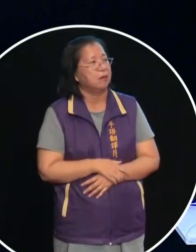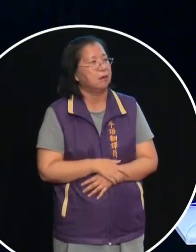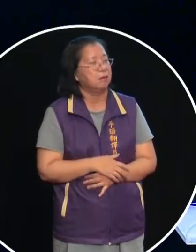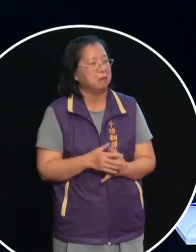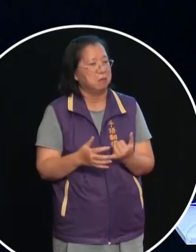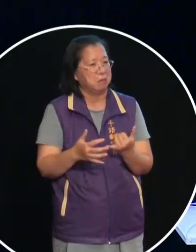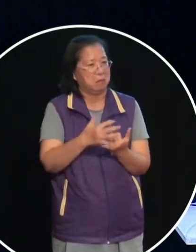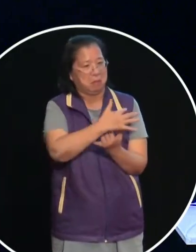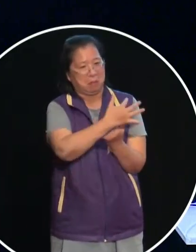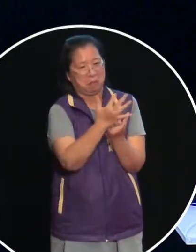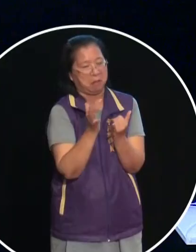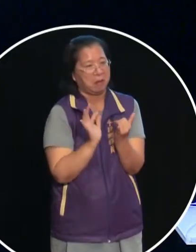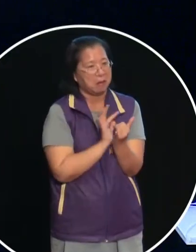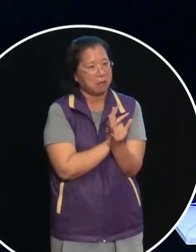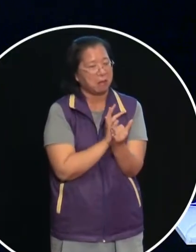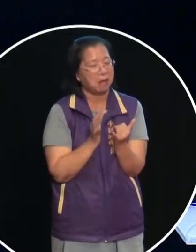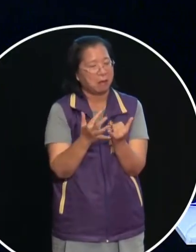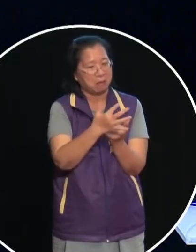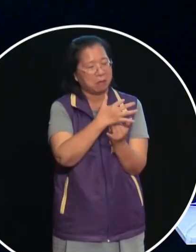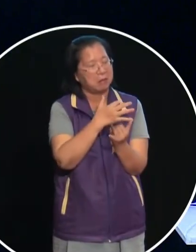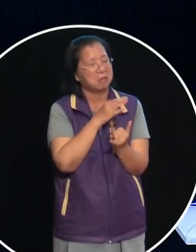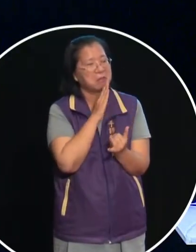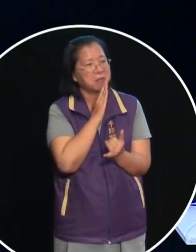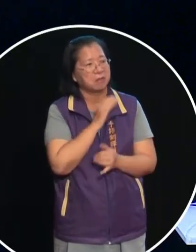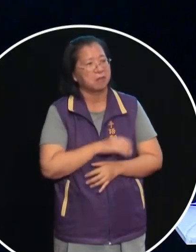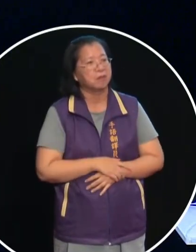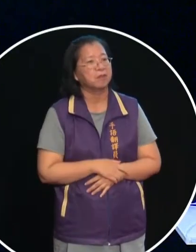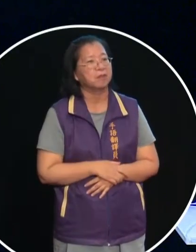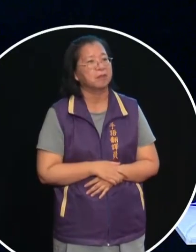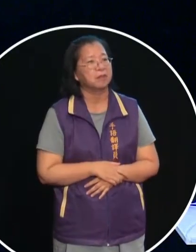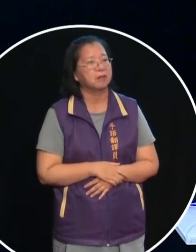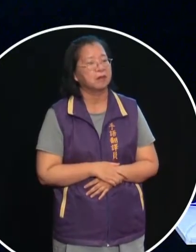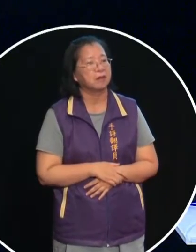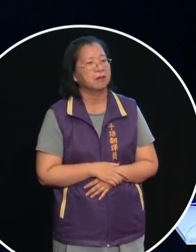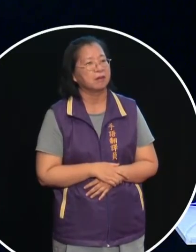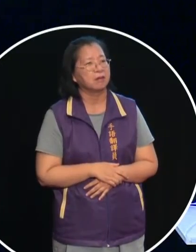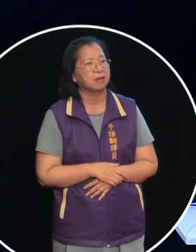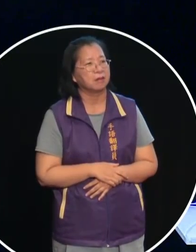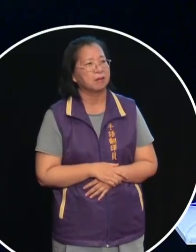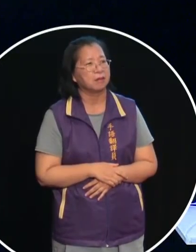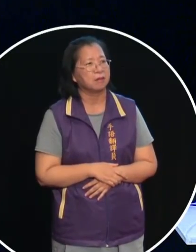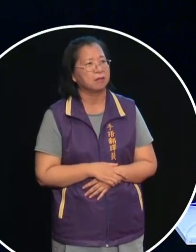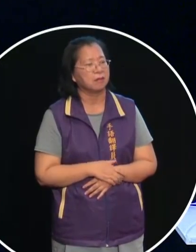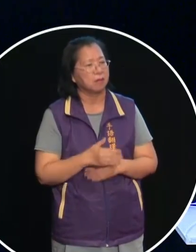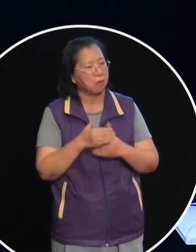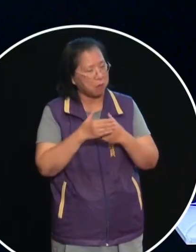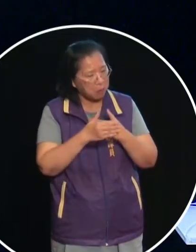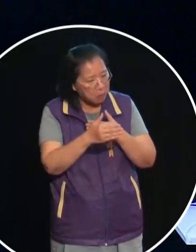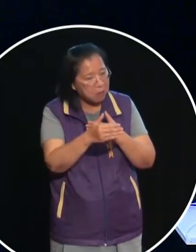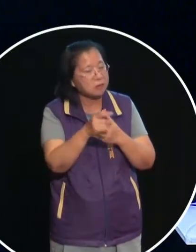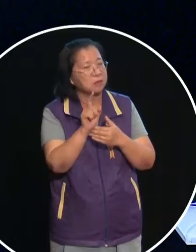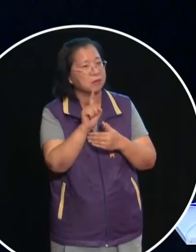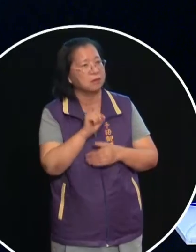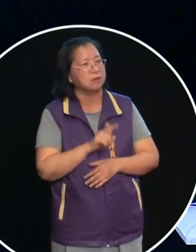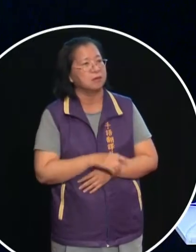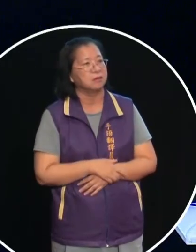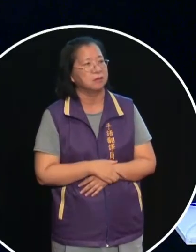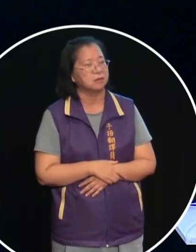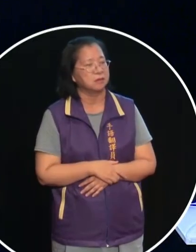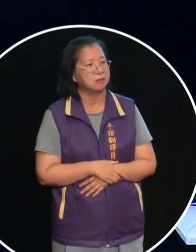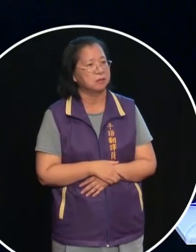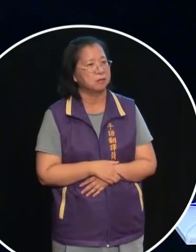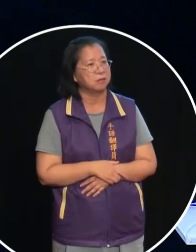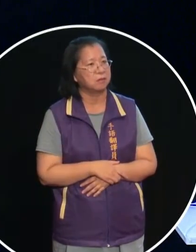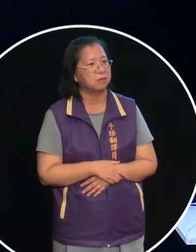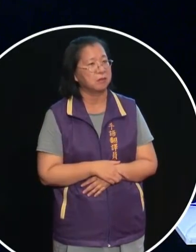概是我这样的理解是不会做吧，所以是一个偶然的过程是带来，对，也